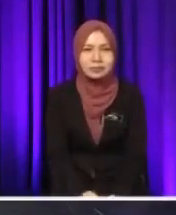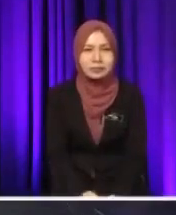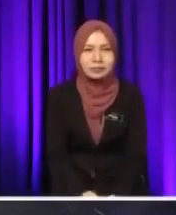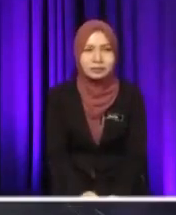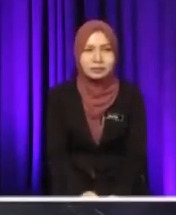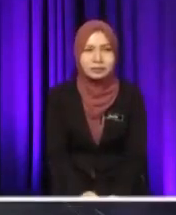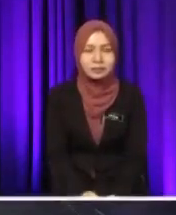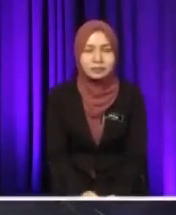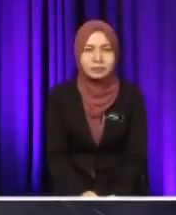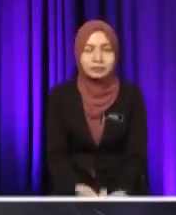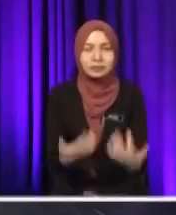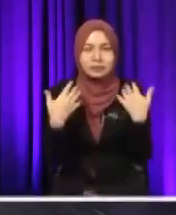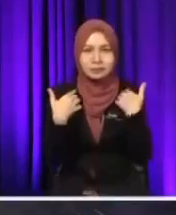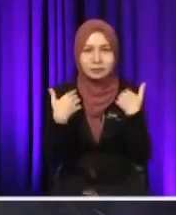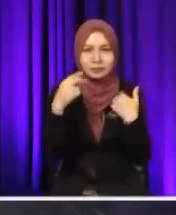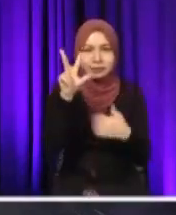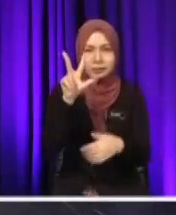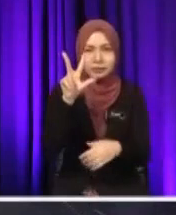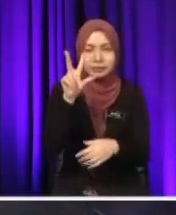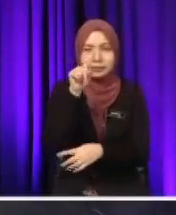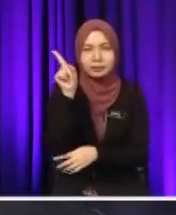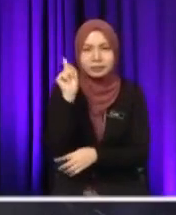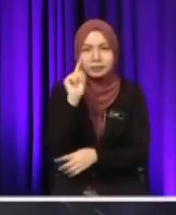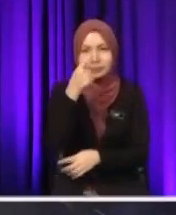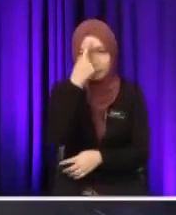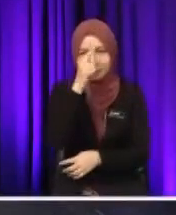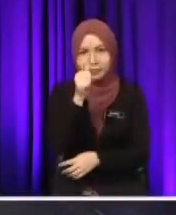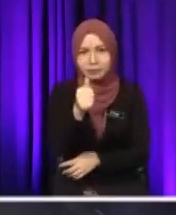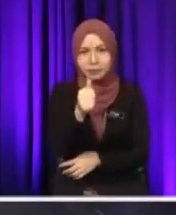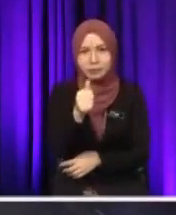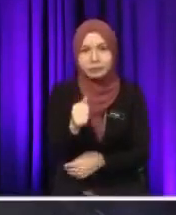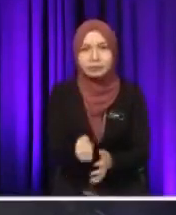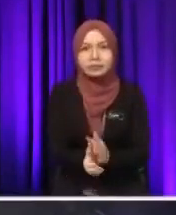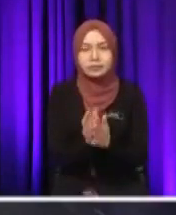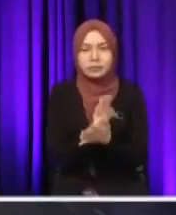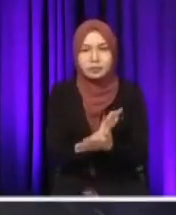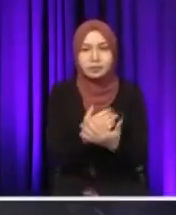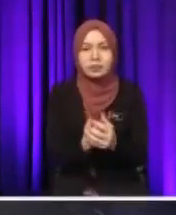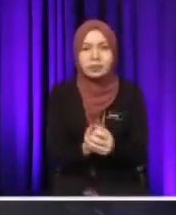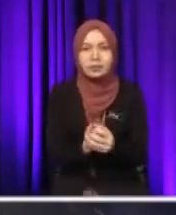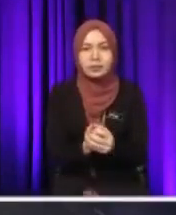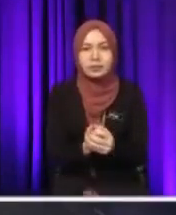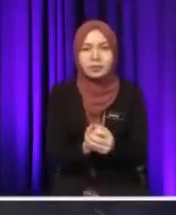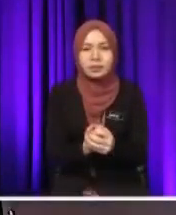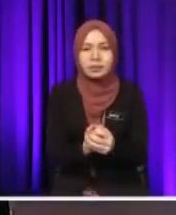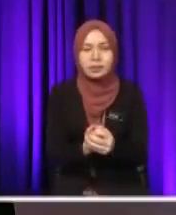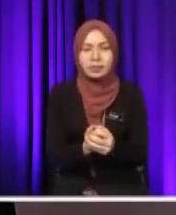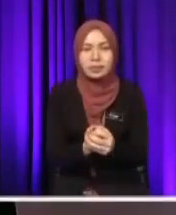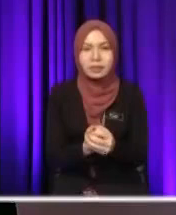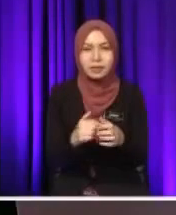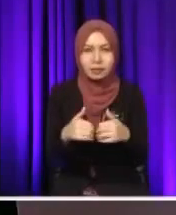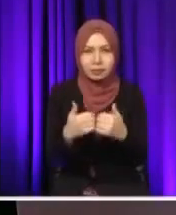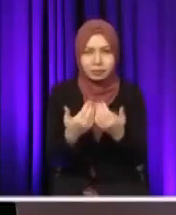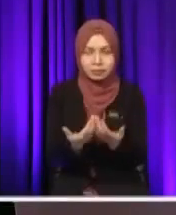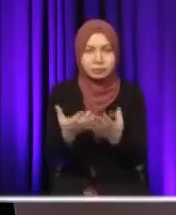Tiga bintang untuk Chris. Okay, okay. Alright. So, kita teruskan, Chris. Baik. Okay, iaitu bagaimana perekserakan ini, kita juga tengok